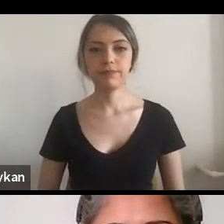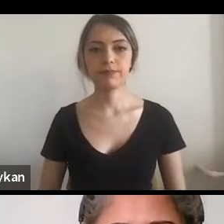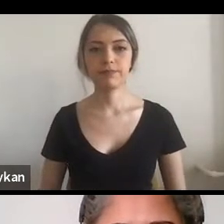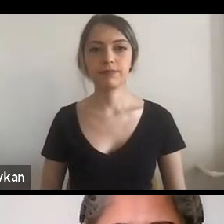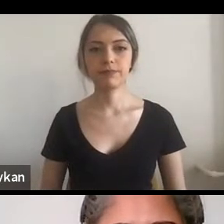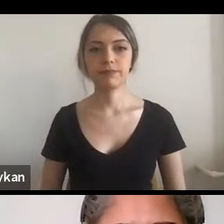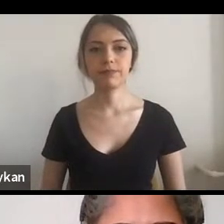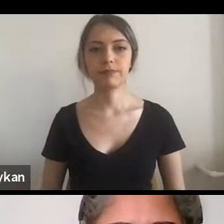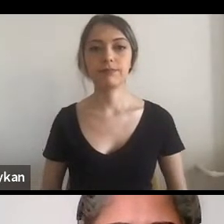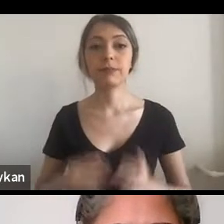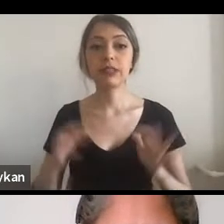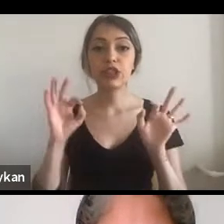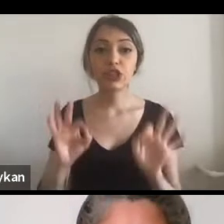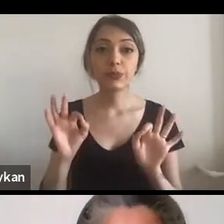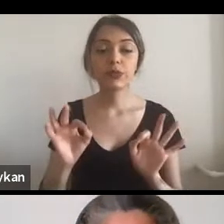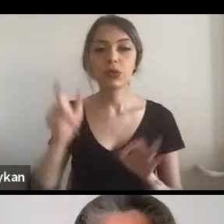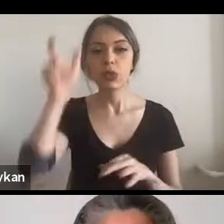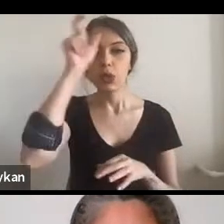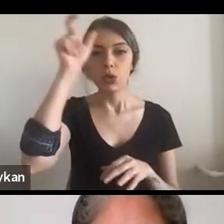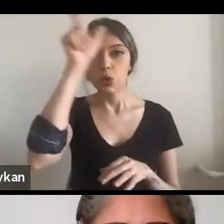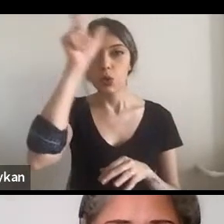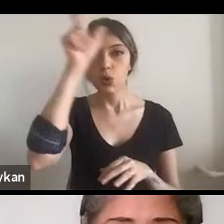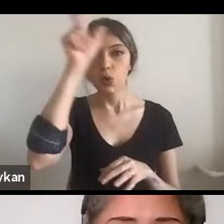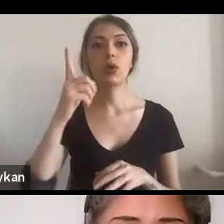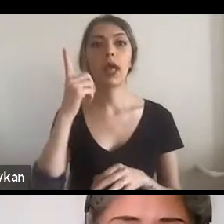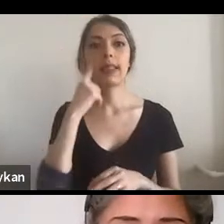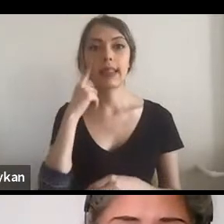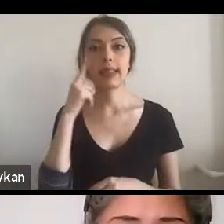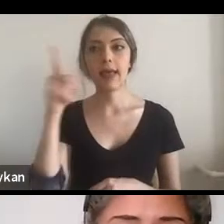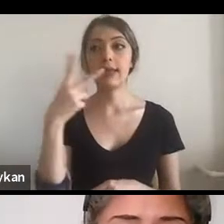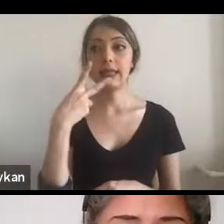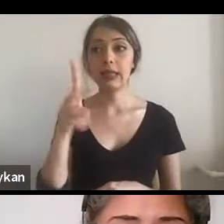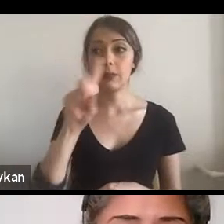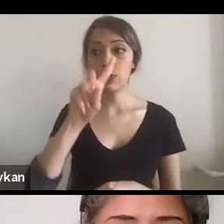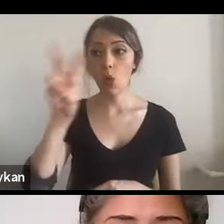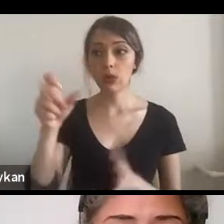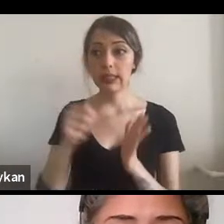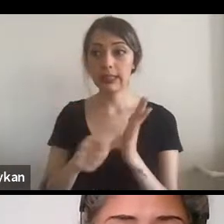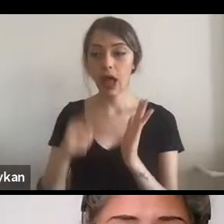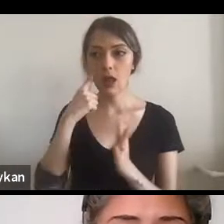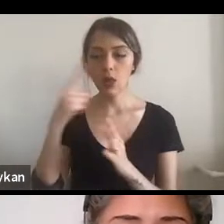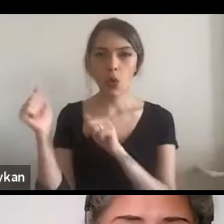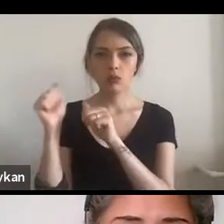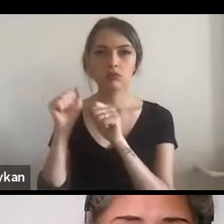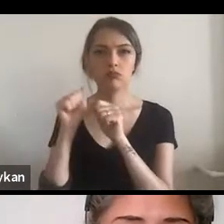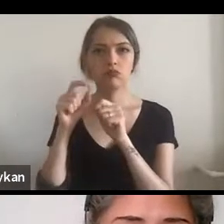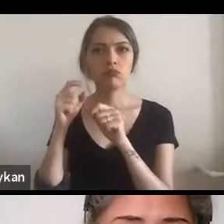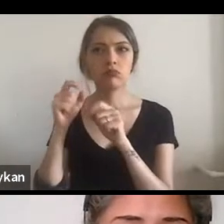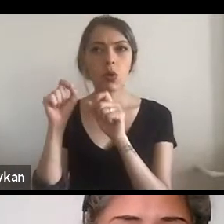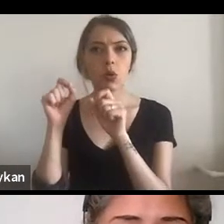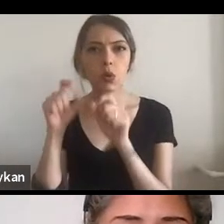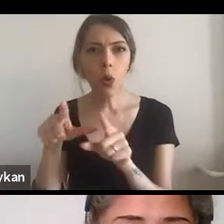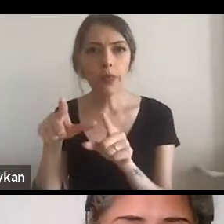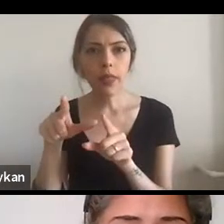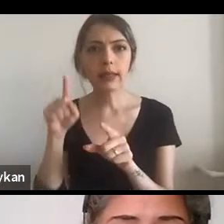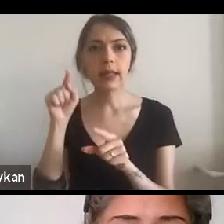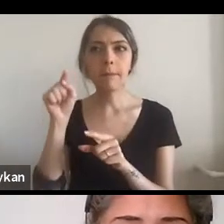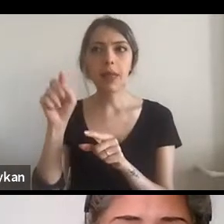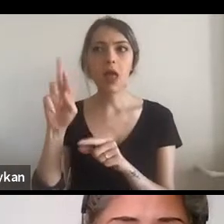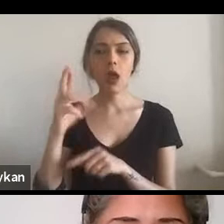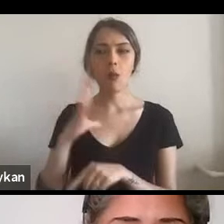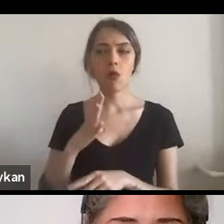Şimdi Türkiye hükümetinin 2018 yılında göndermiş olduğu raporu okuduğumuzda inanılmaz olumlu bir hava çizildiğini